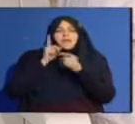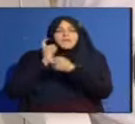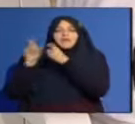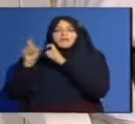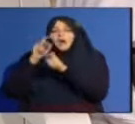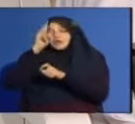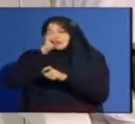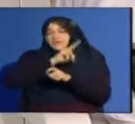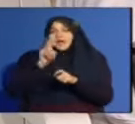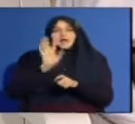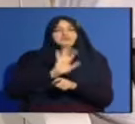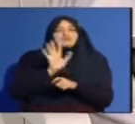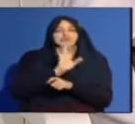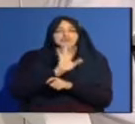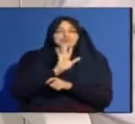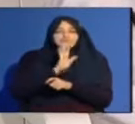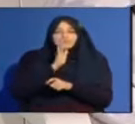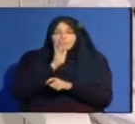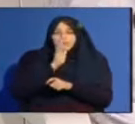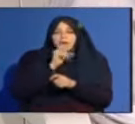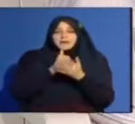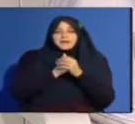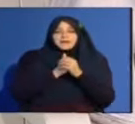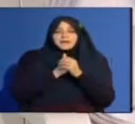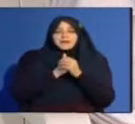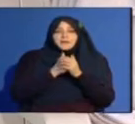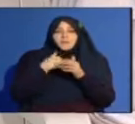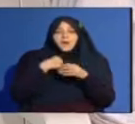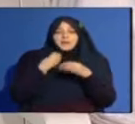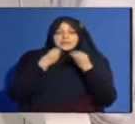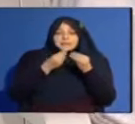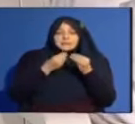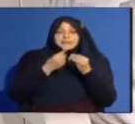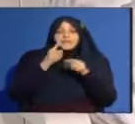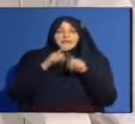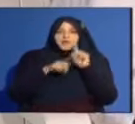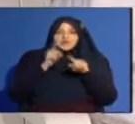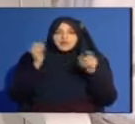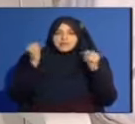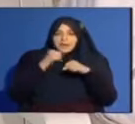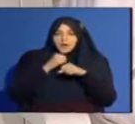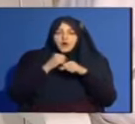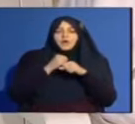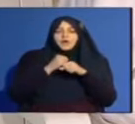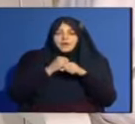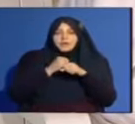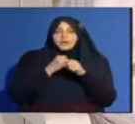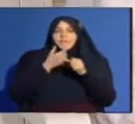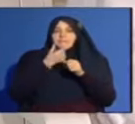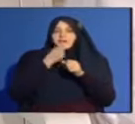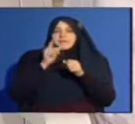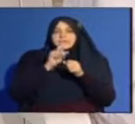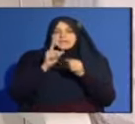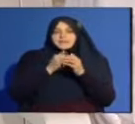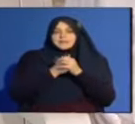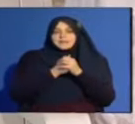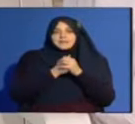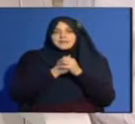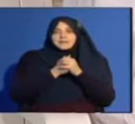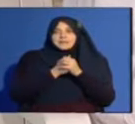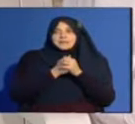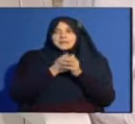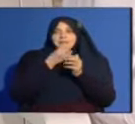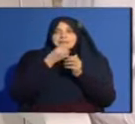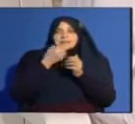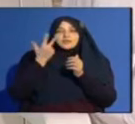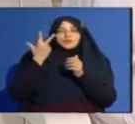عام للجميع لا، ولكن الشيء المتفق عليه صعوبة المرافقة. البارحة اتصلوا بي ثلاثة من